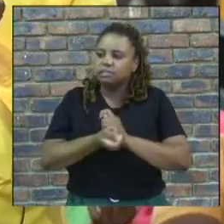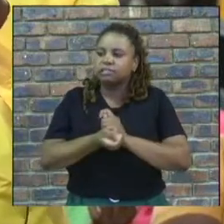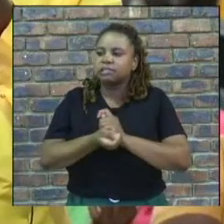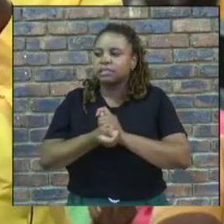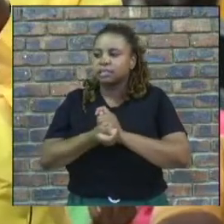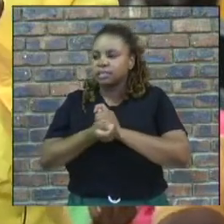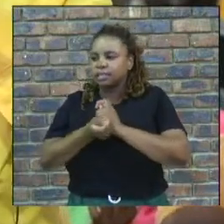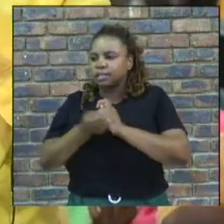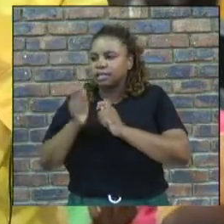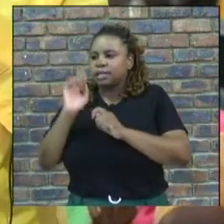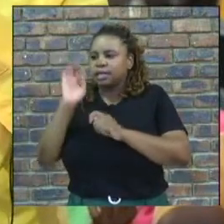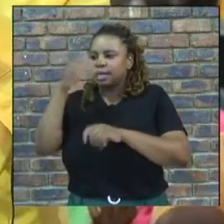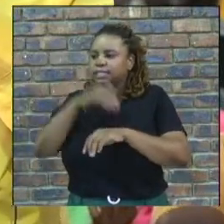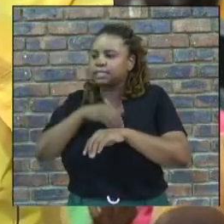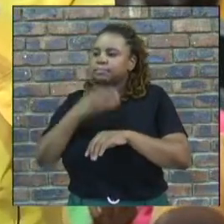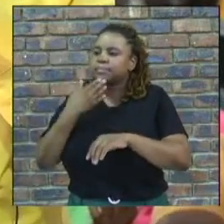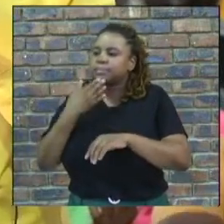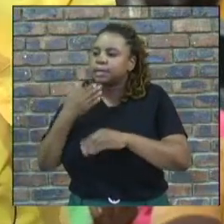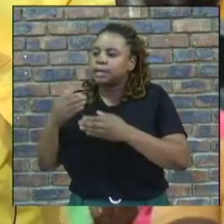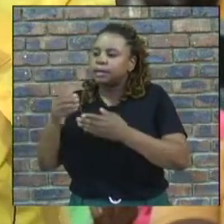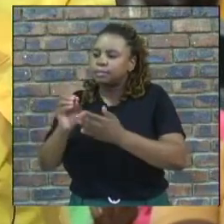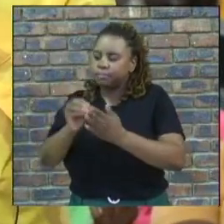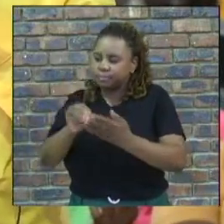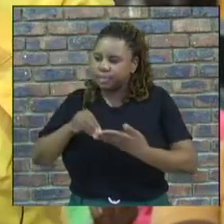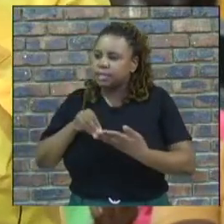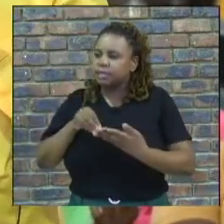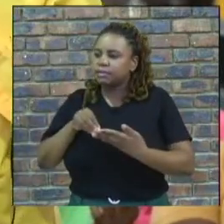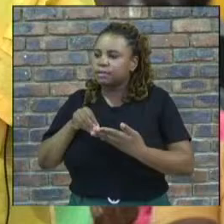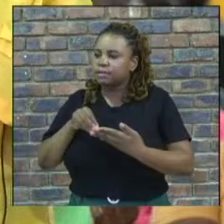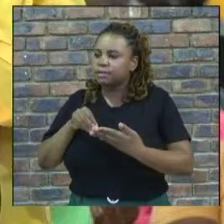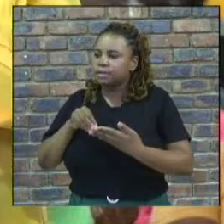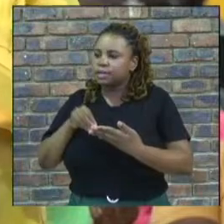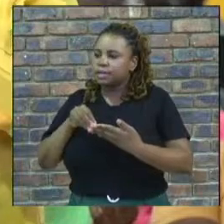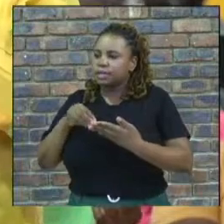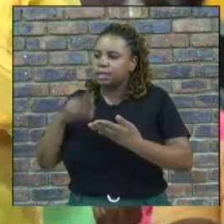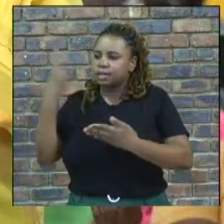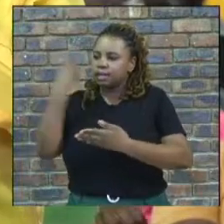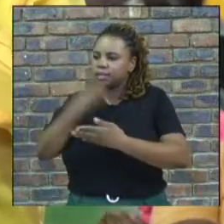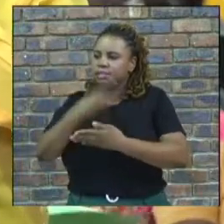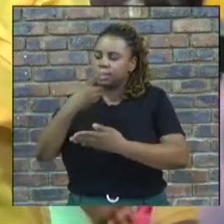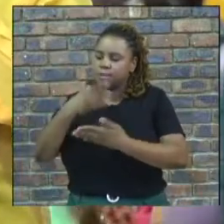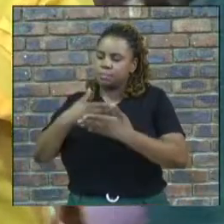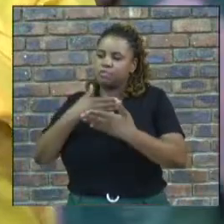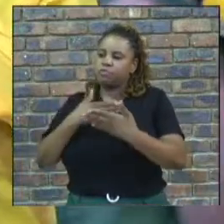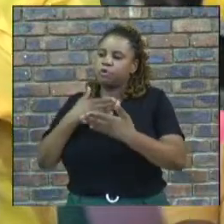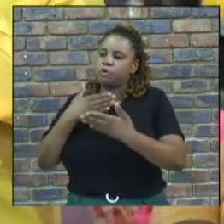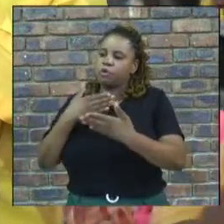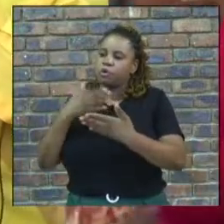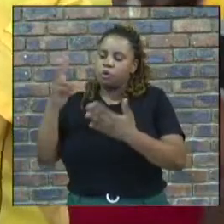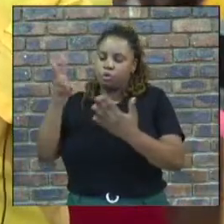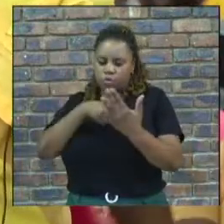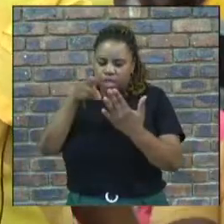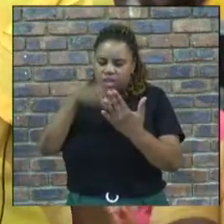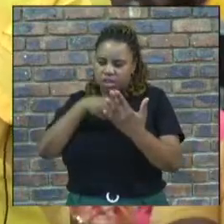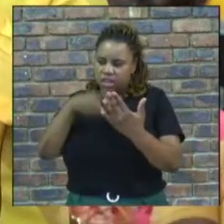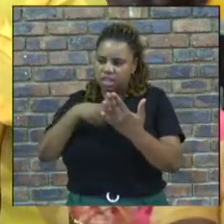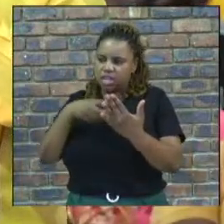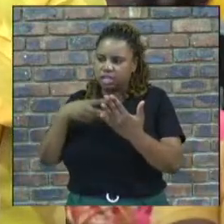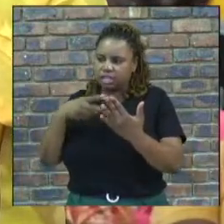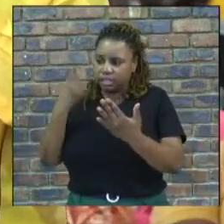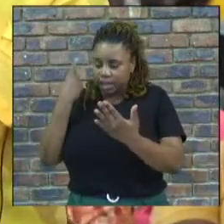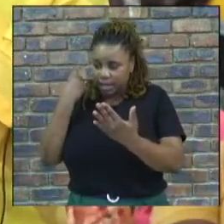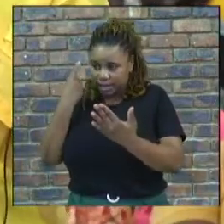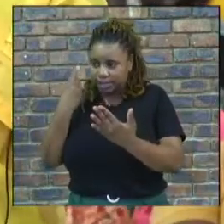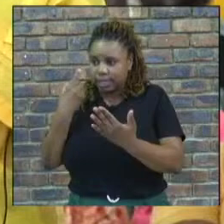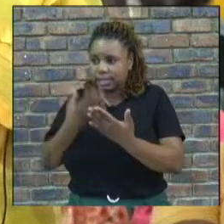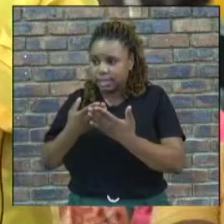lokho sikhona ukukuzwa kahle. Sikhona ukukusupporta kahle. Ngoba silingani masingabantu nangomqondo.